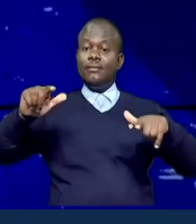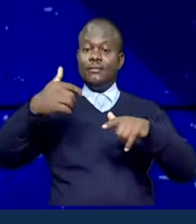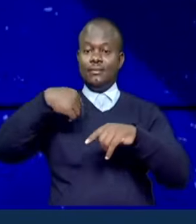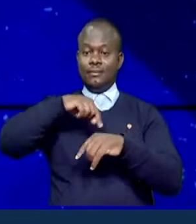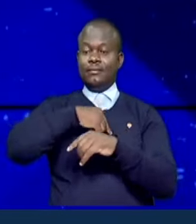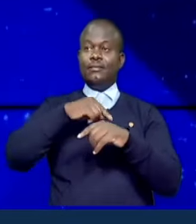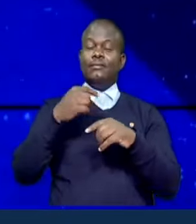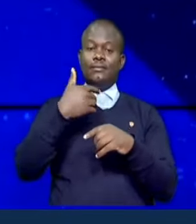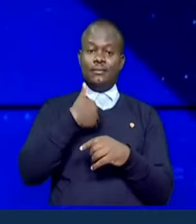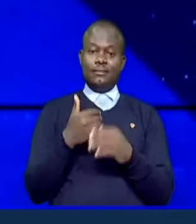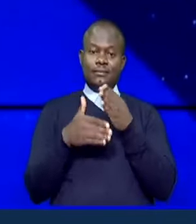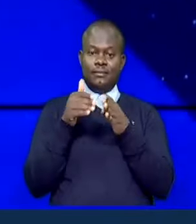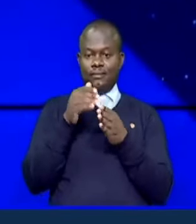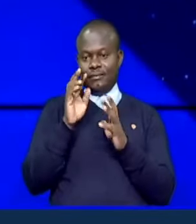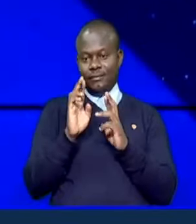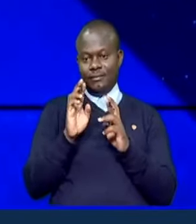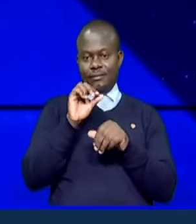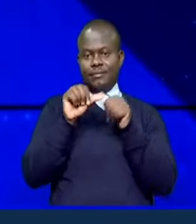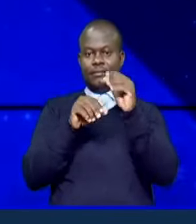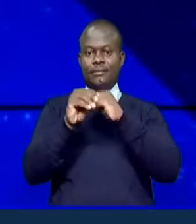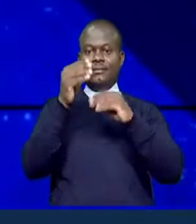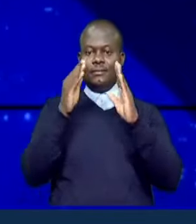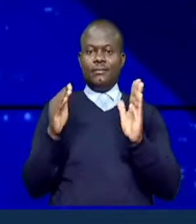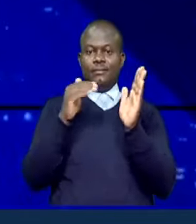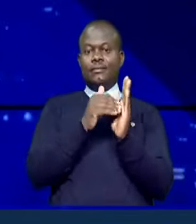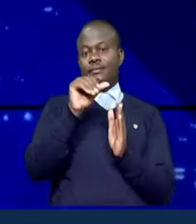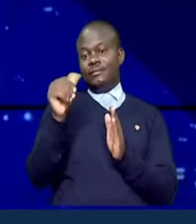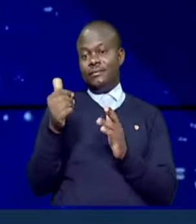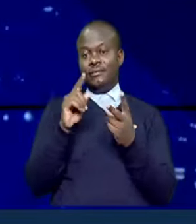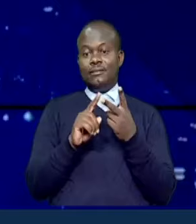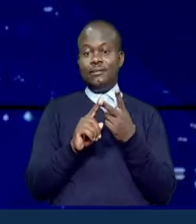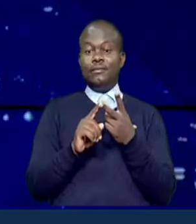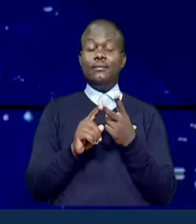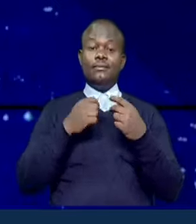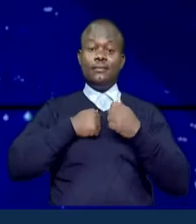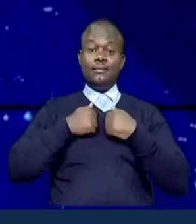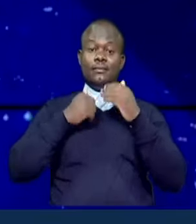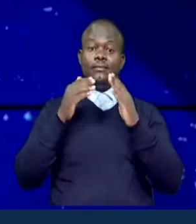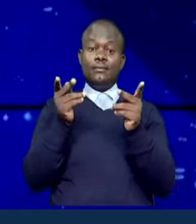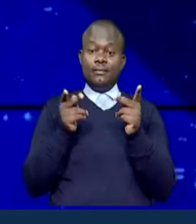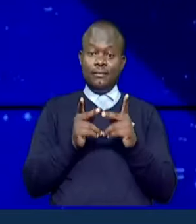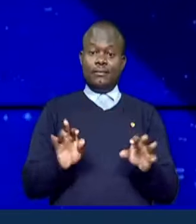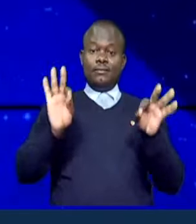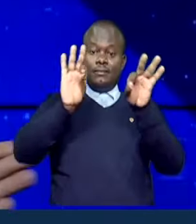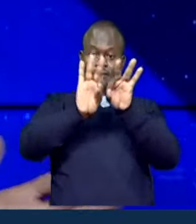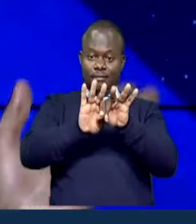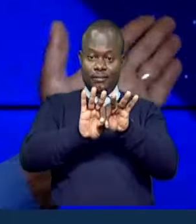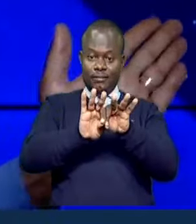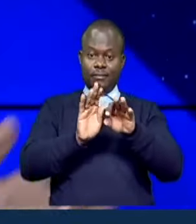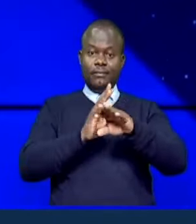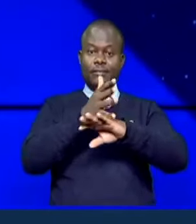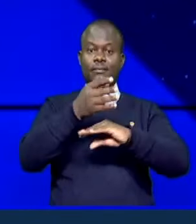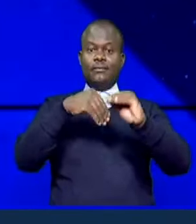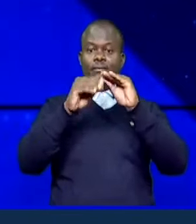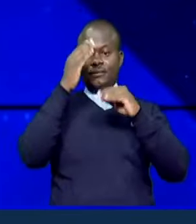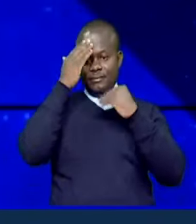hari ukubaka icyo cyizere cyane cyane ku bijyanye n'ubucuruzi. Ikindi cya kabiri, muri u Rwanda ni ahantu h'ingenzi cyane mu kwambutsa